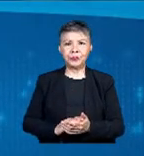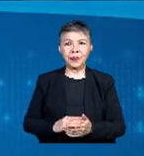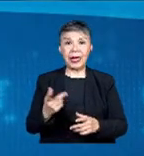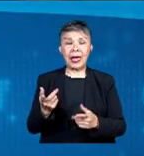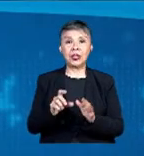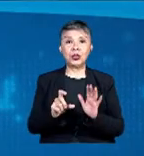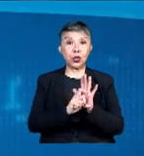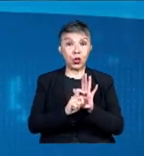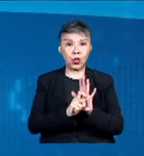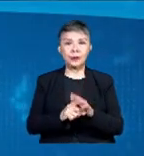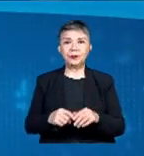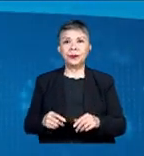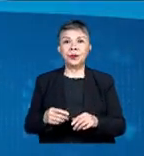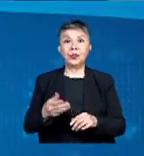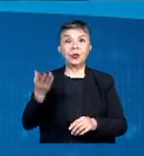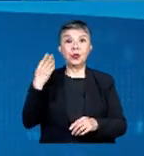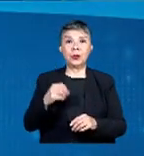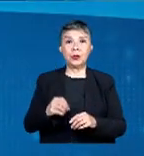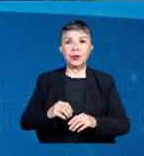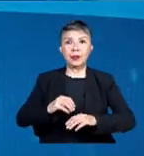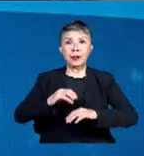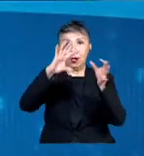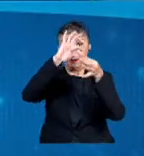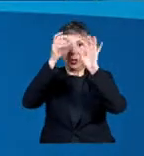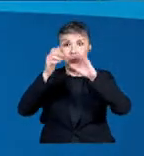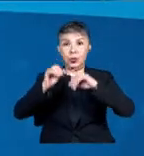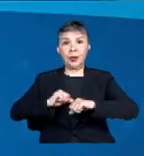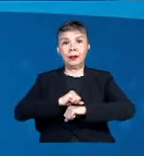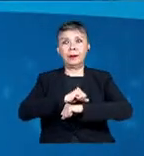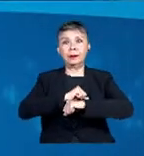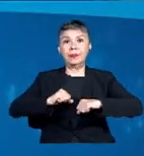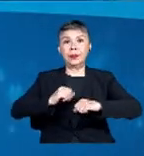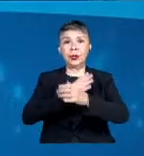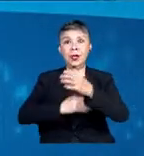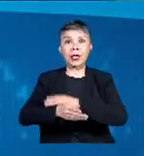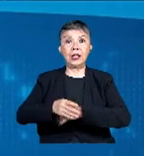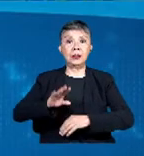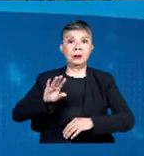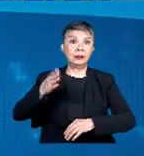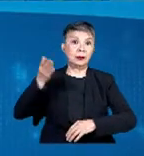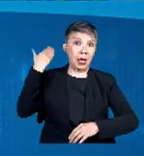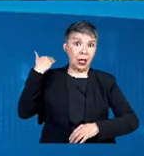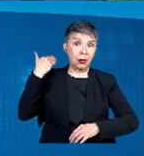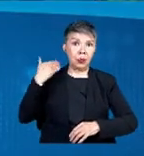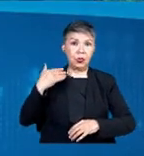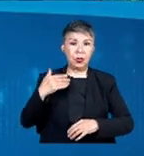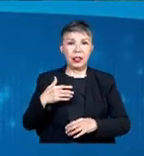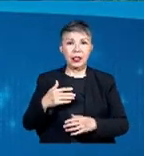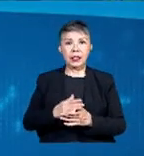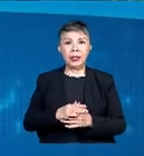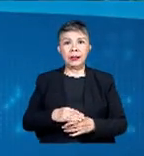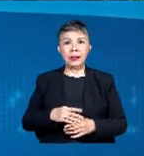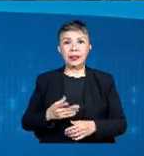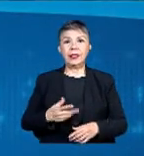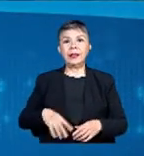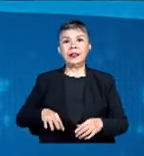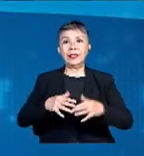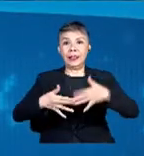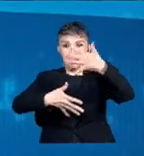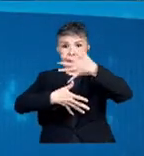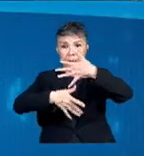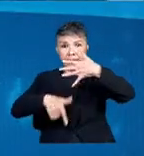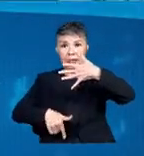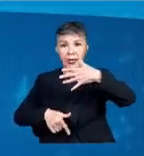sebagai gambaran, pada saat Paralimpiade yang lalu yang di Rio de Janeiro kita